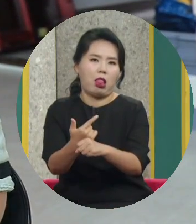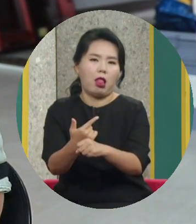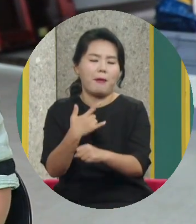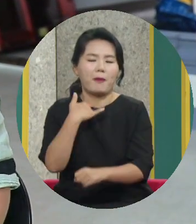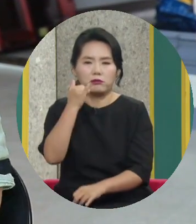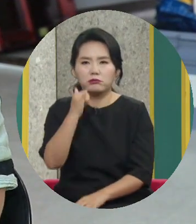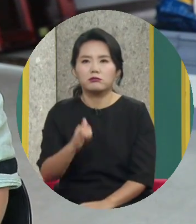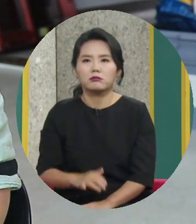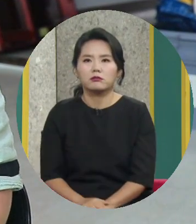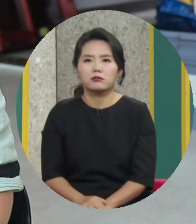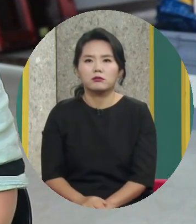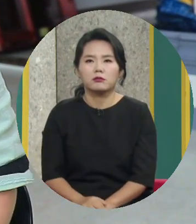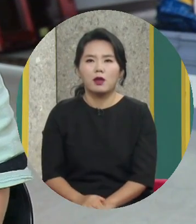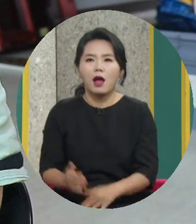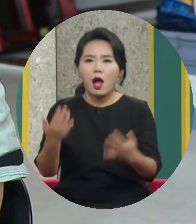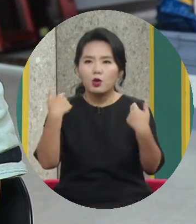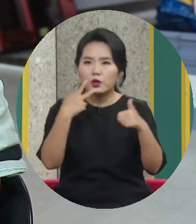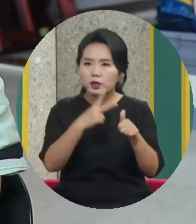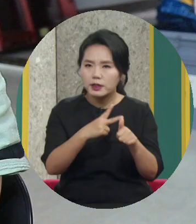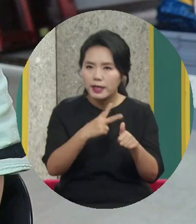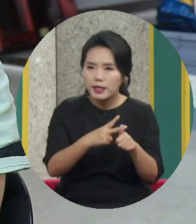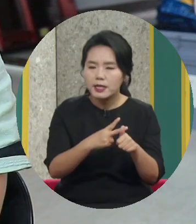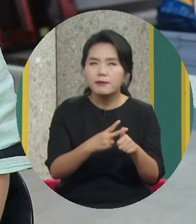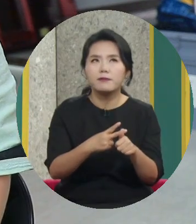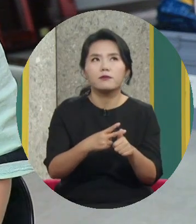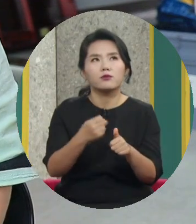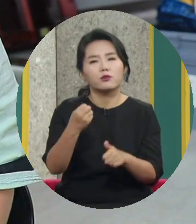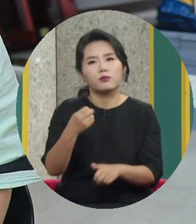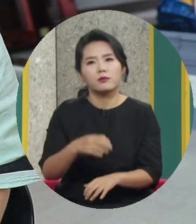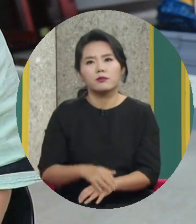시골이랑 학교